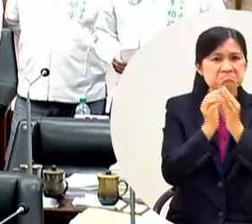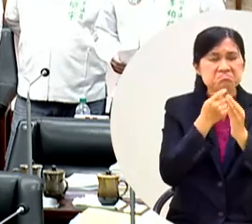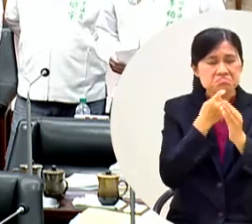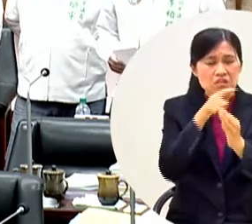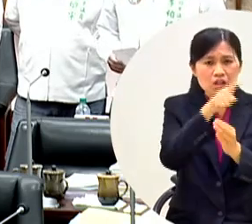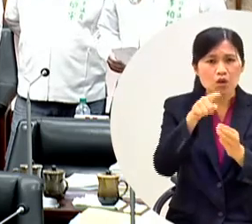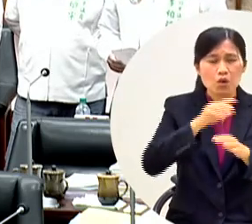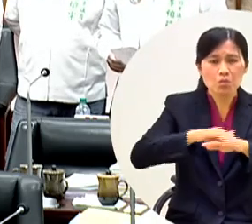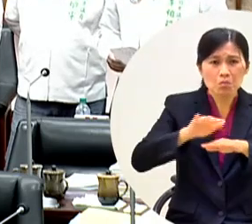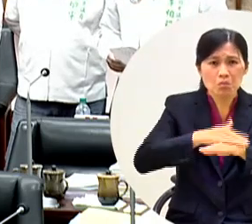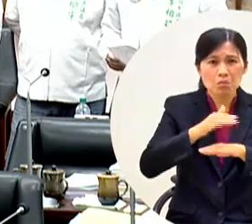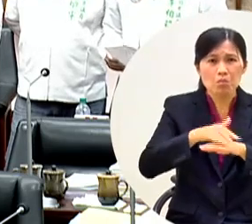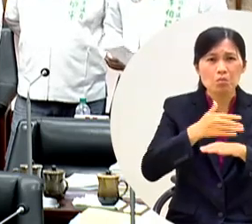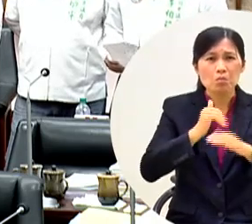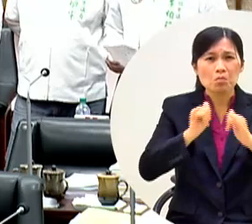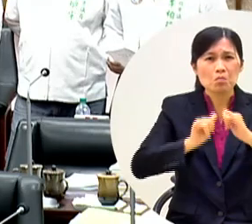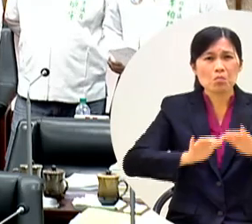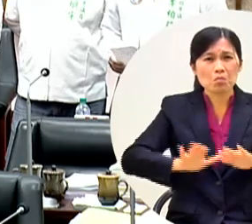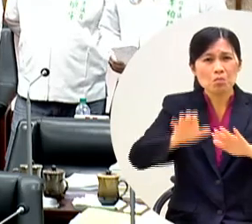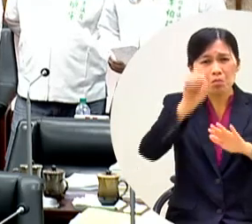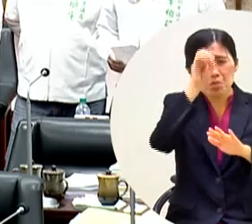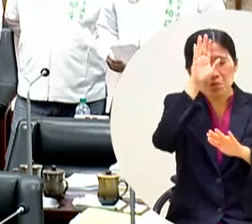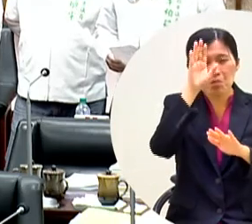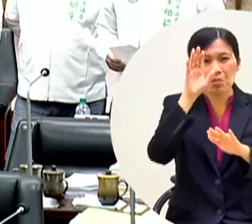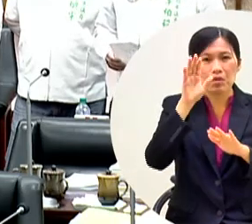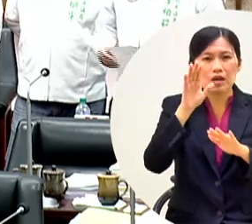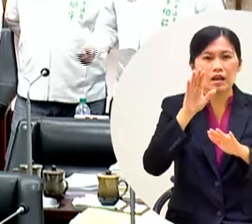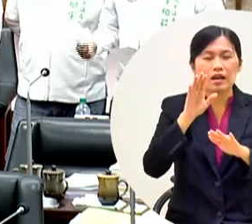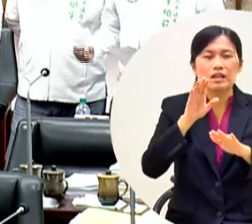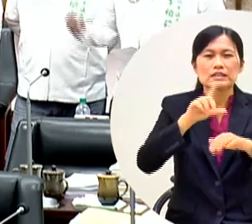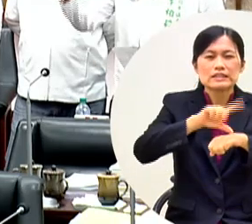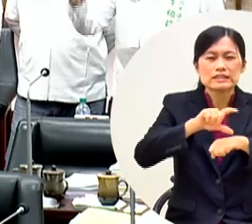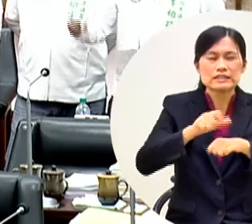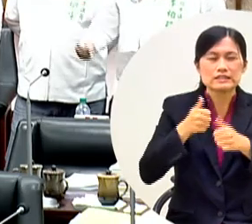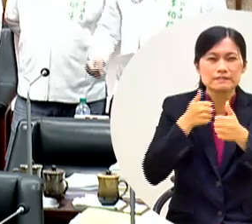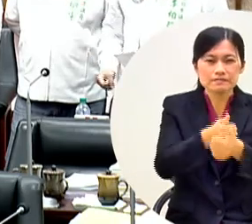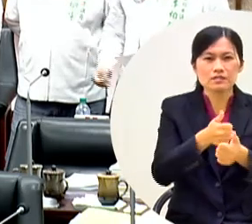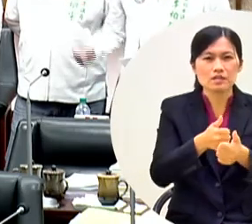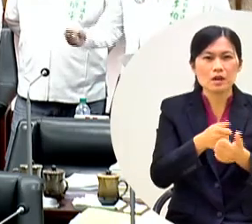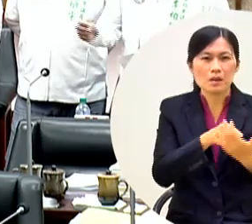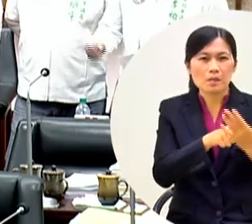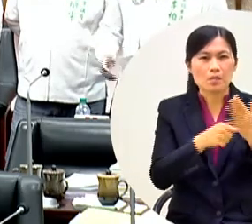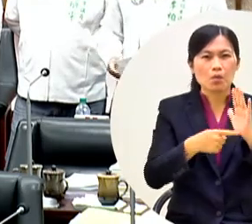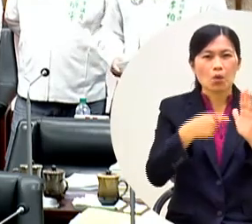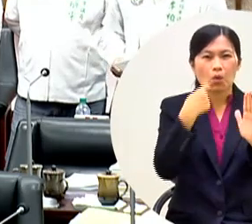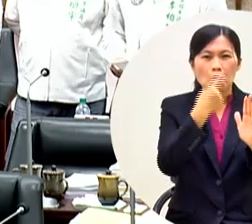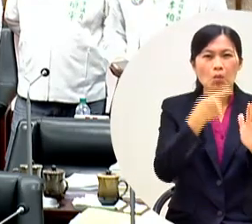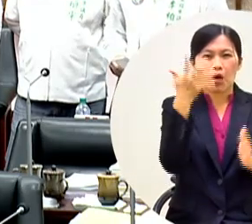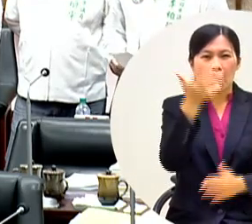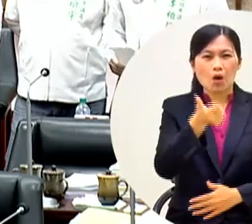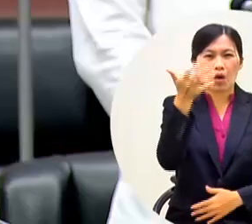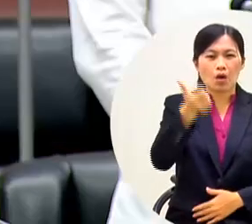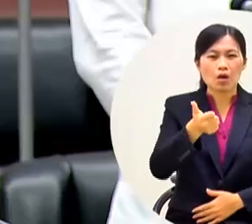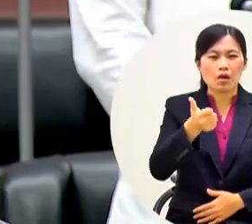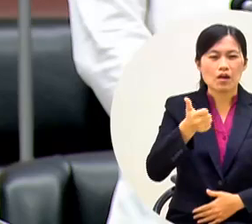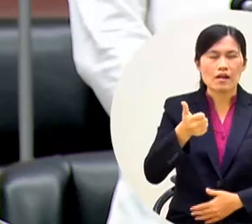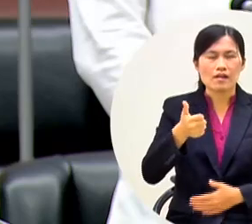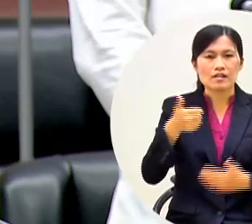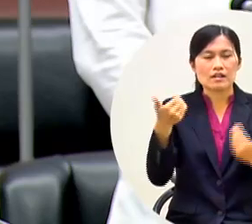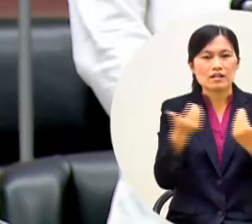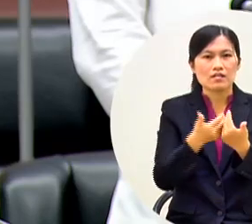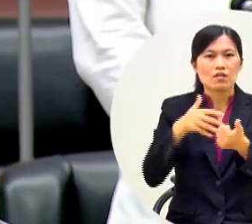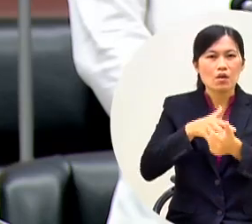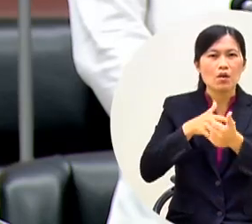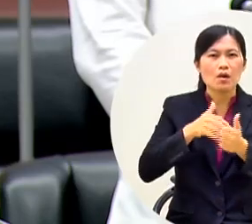撂倒，展现他的口才，来作为他反攻、作为他民调低迷的一个